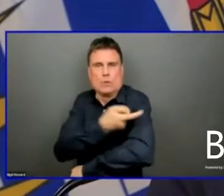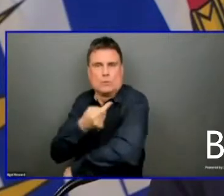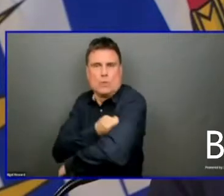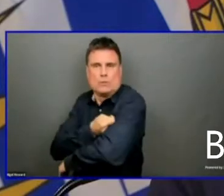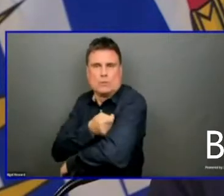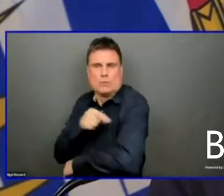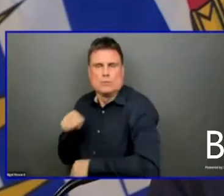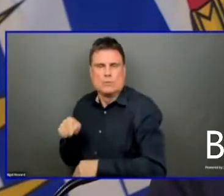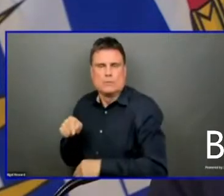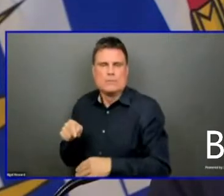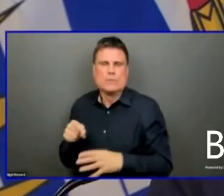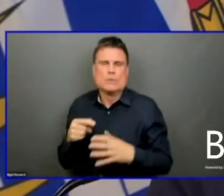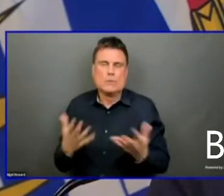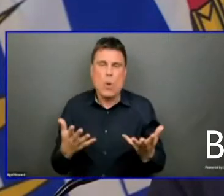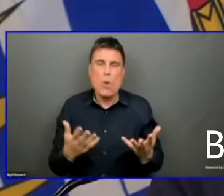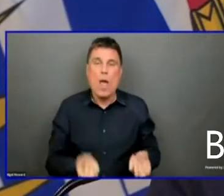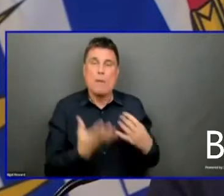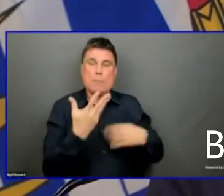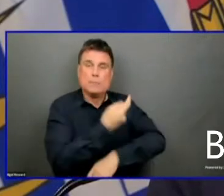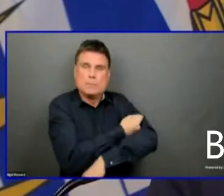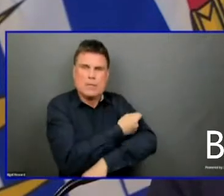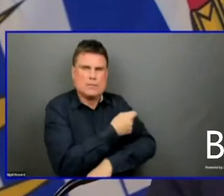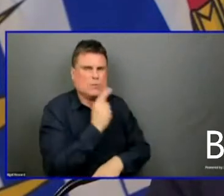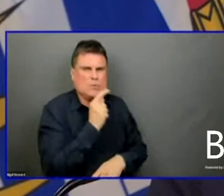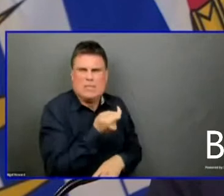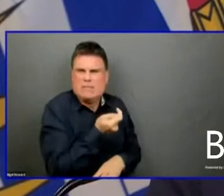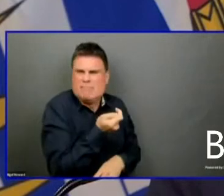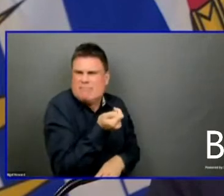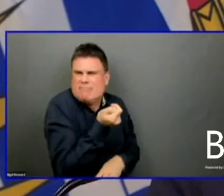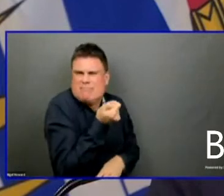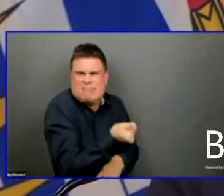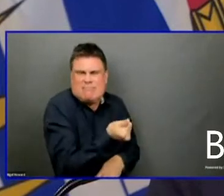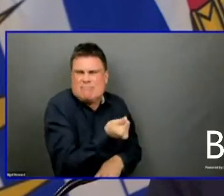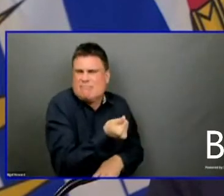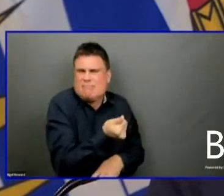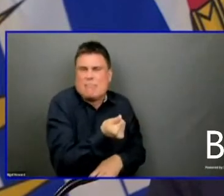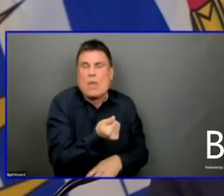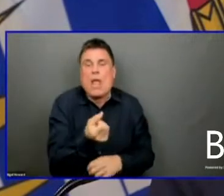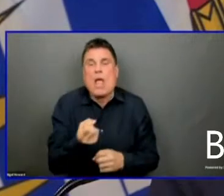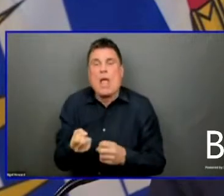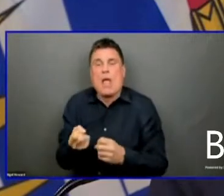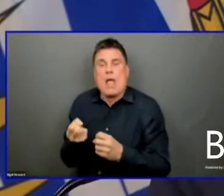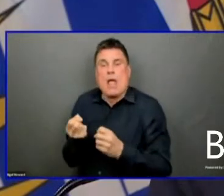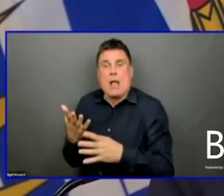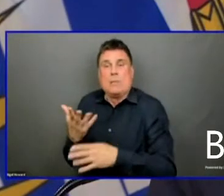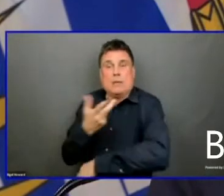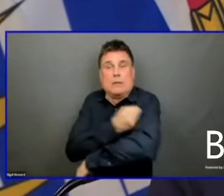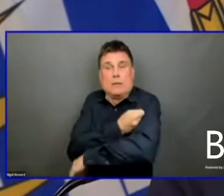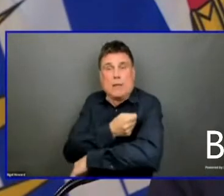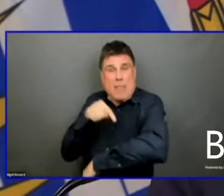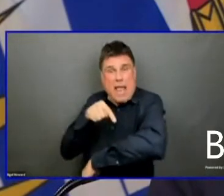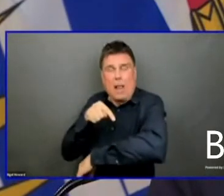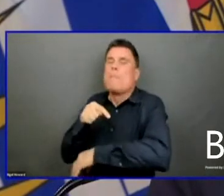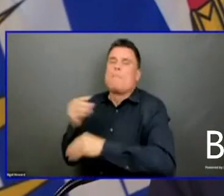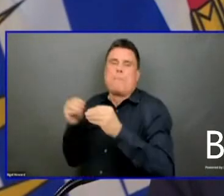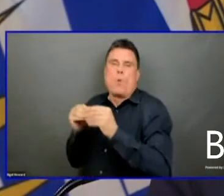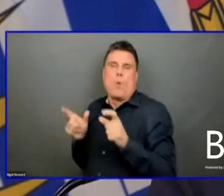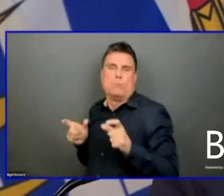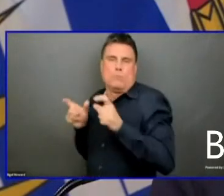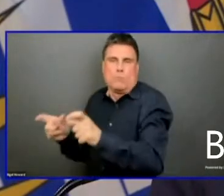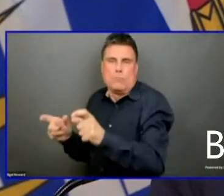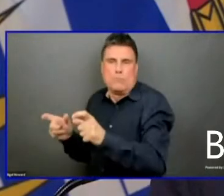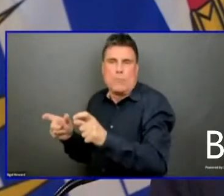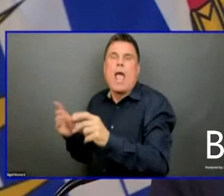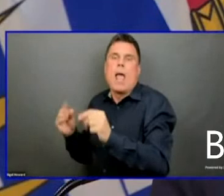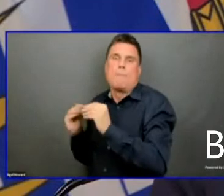说这个比例也很小很小因为大家可以看到了，现在打了已经128万。 That's great. 那么现在才30几